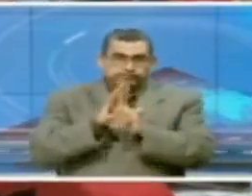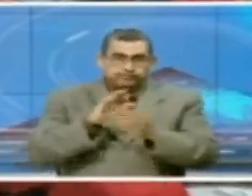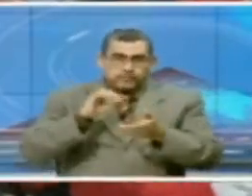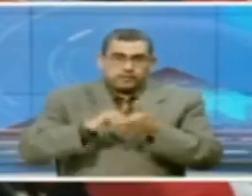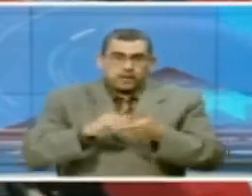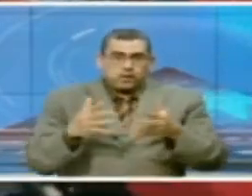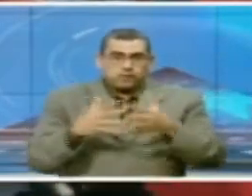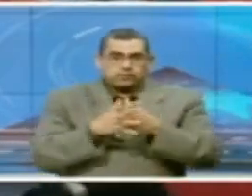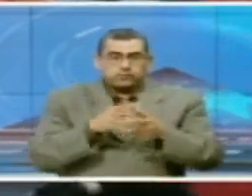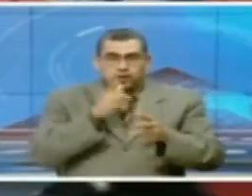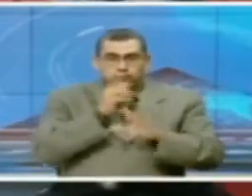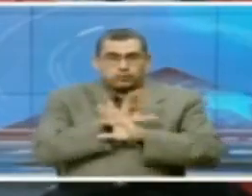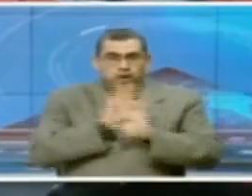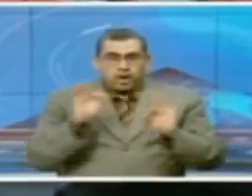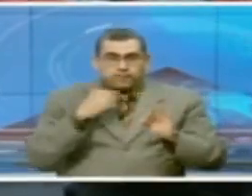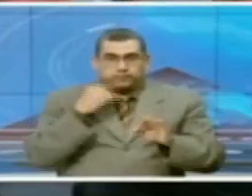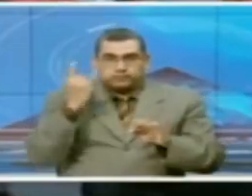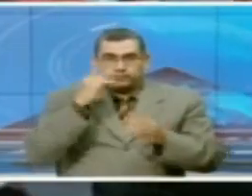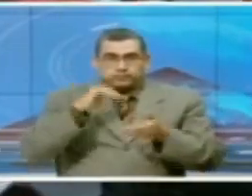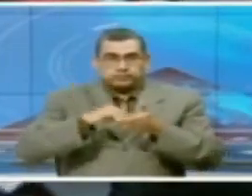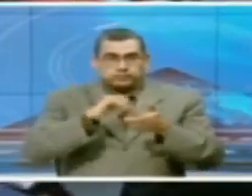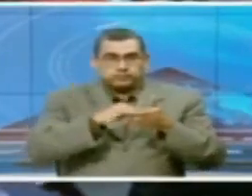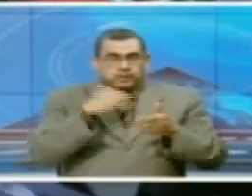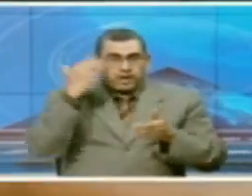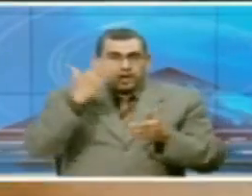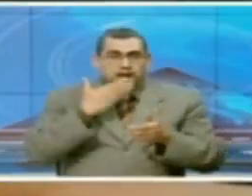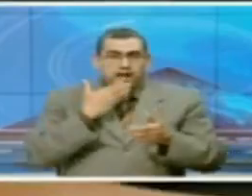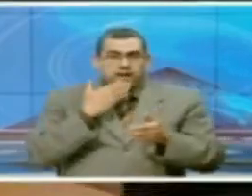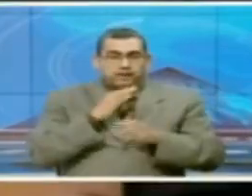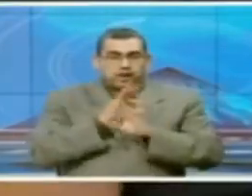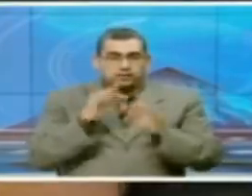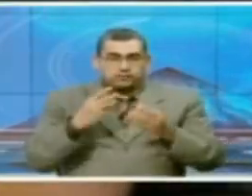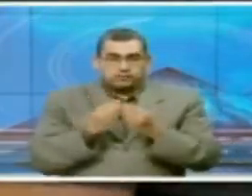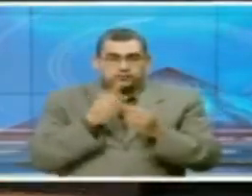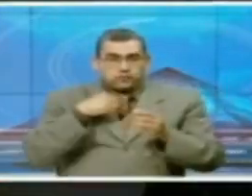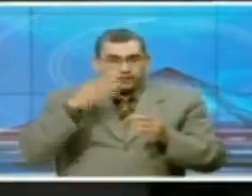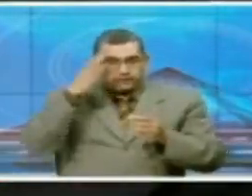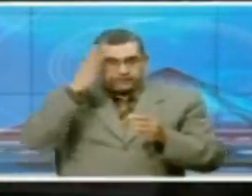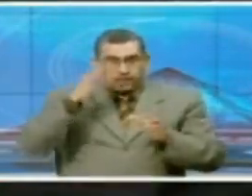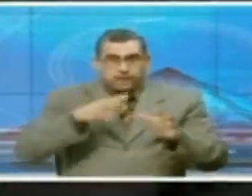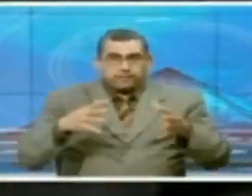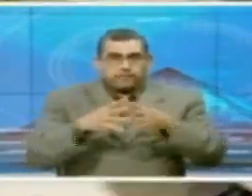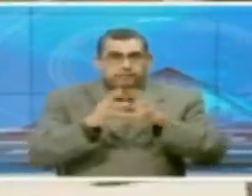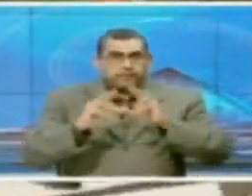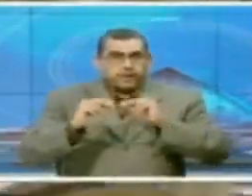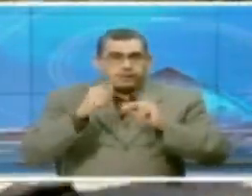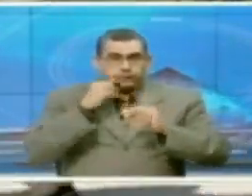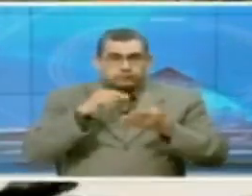التعاون والترابط مع كافة الأجهزة الأمنية الأفريقية وتوحيد المفاهيم التدريبية